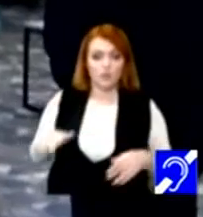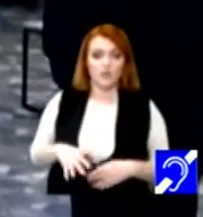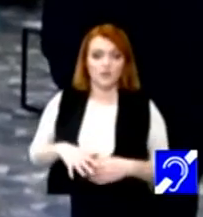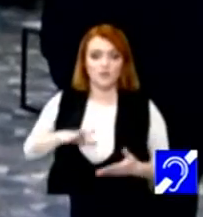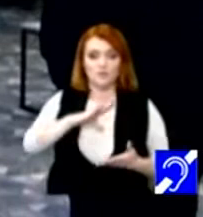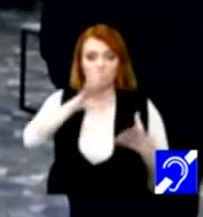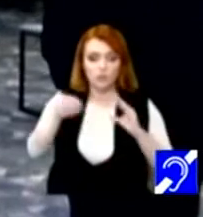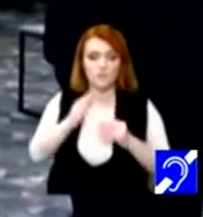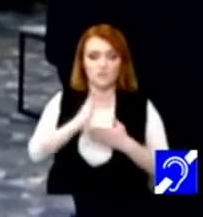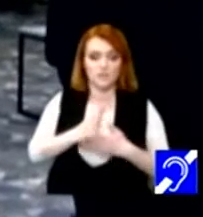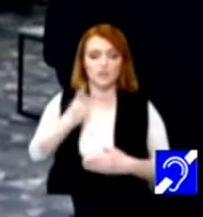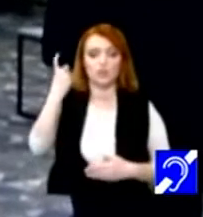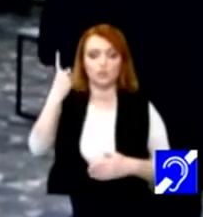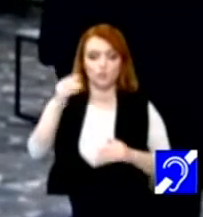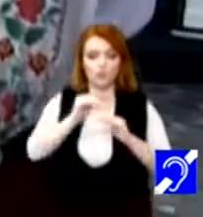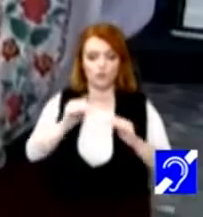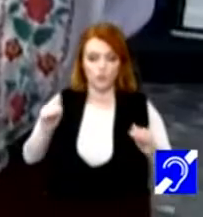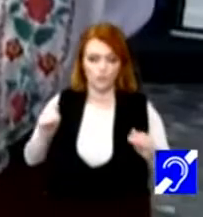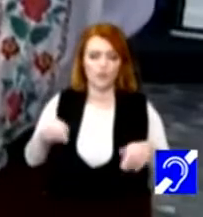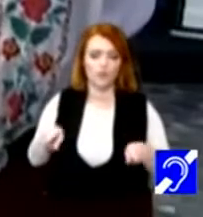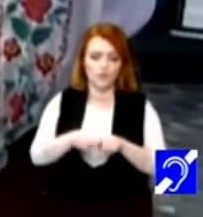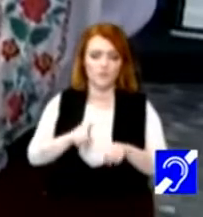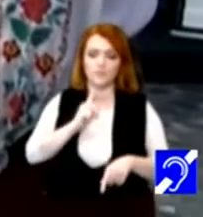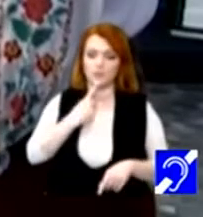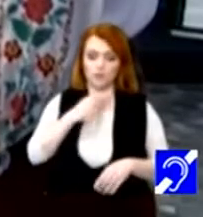de persoane cu diferite probleme de sănătate.